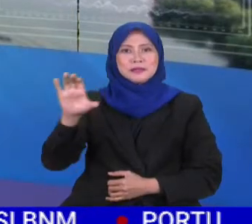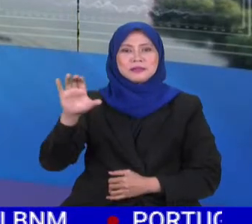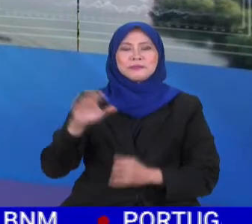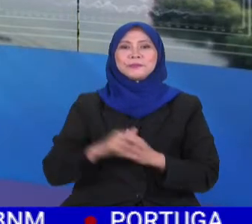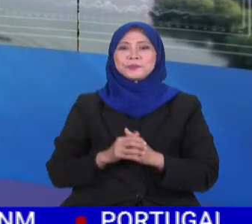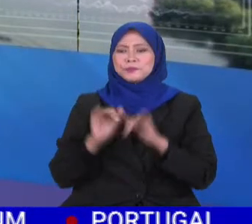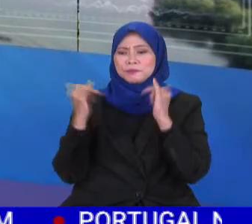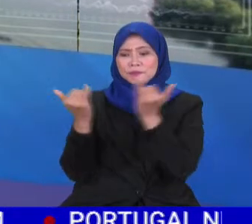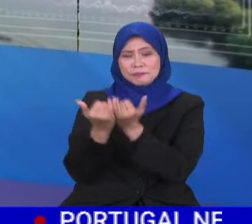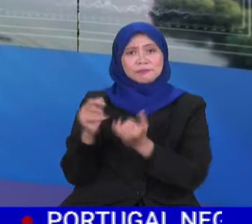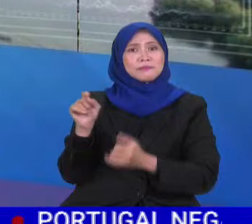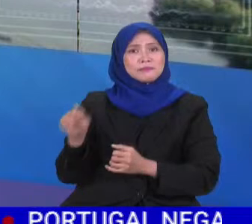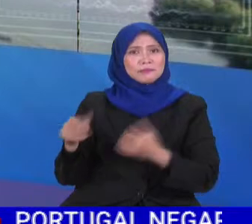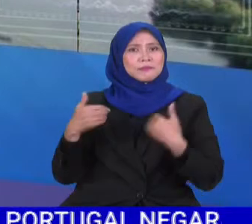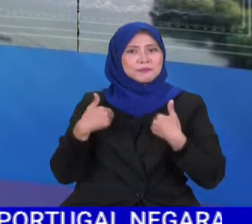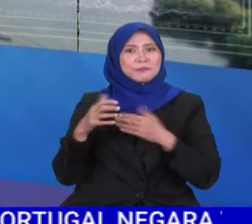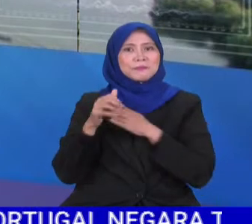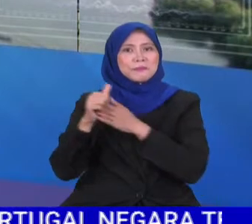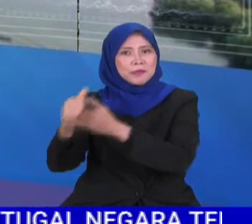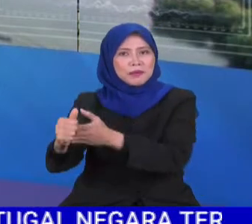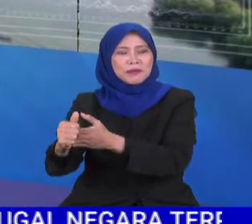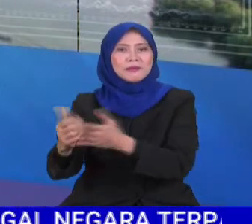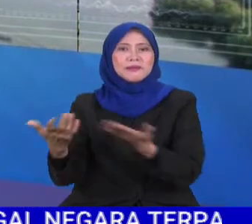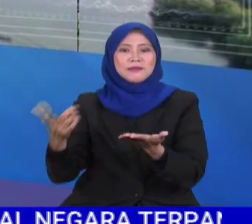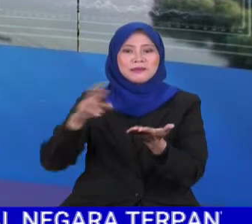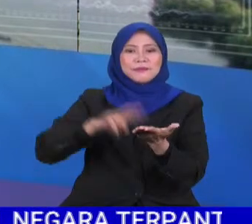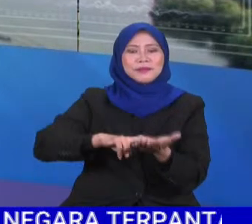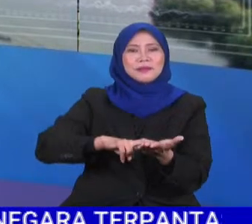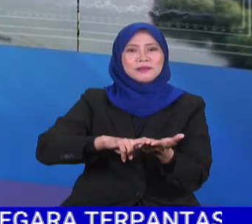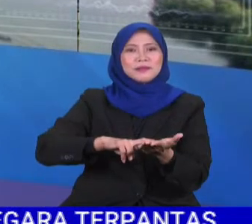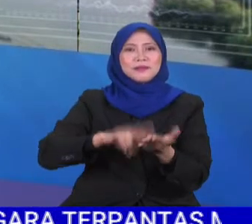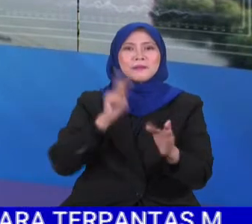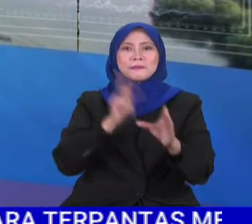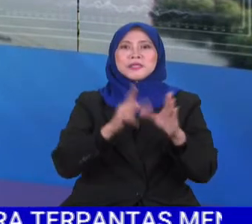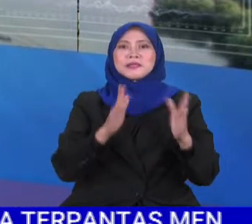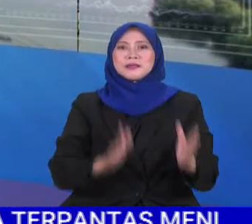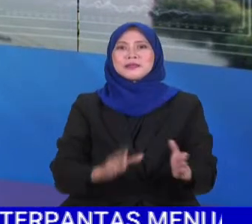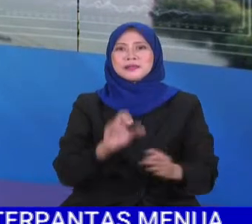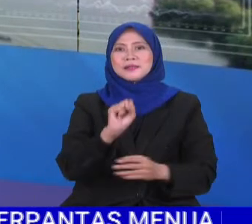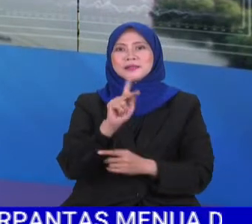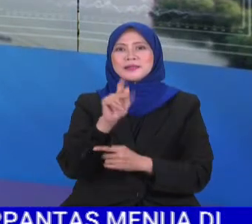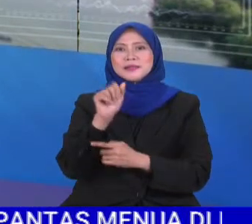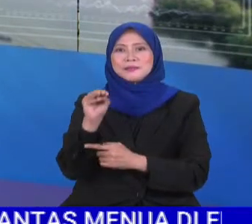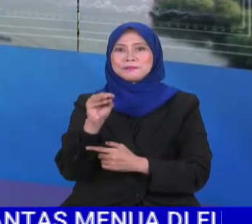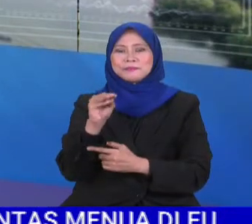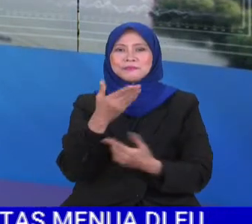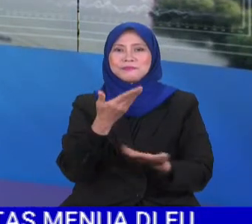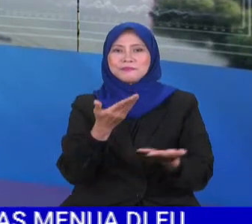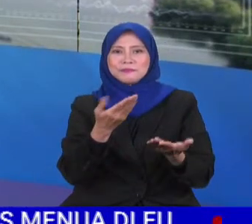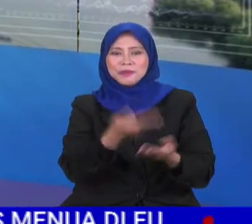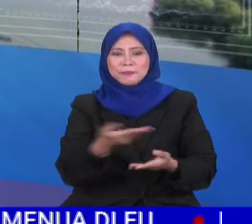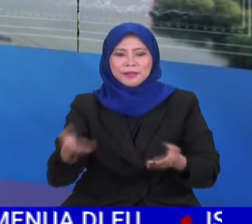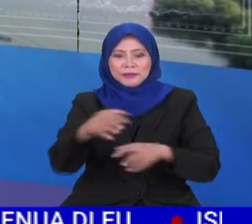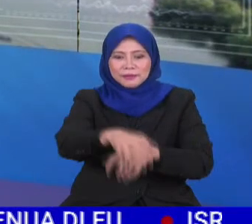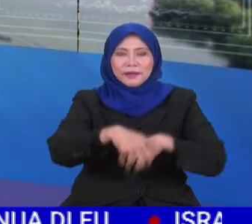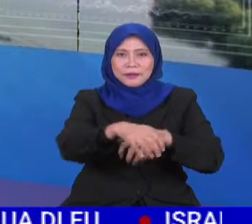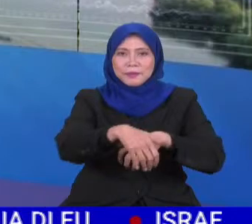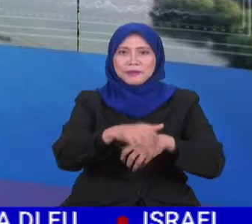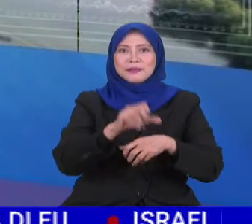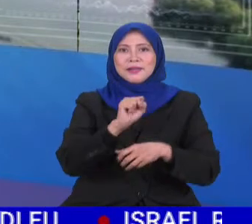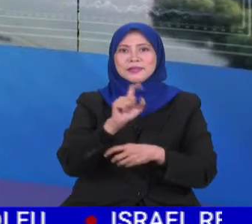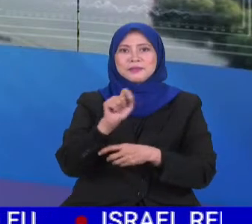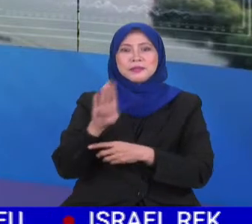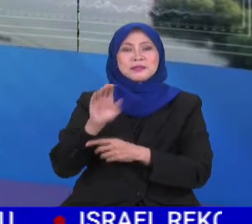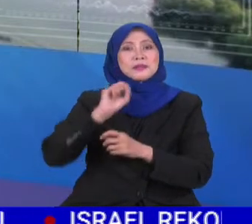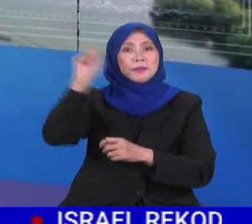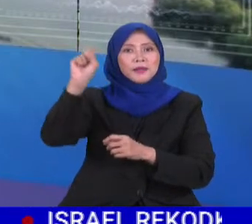melaluinya Syarikat terbabit mendapat bimbingan serta didaftarkan sebagai peserta skim pengesahan Bahan tanaman spbt Sabah